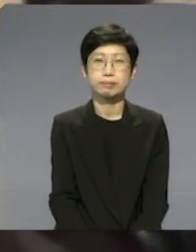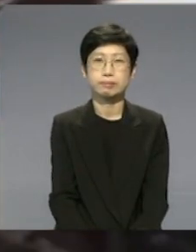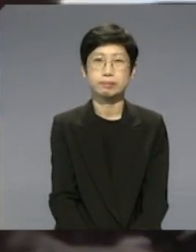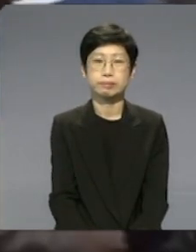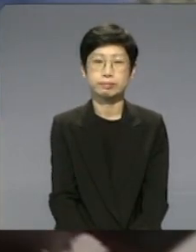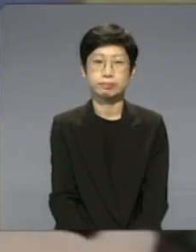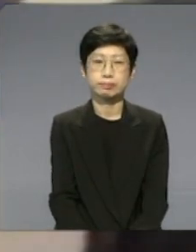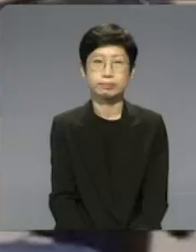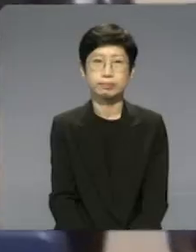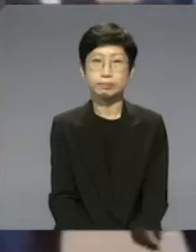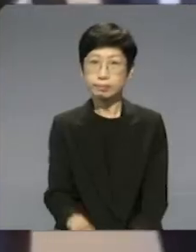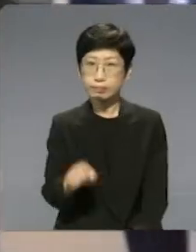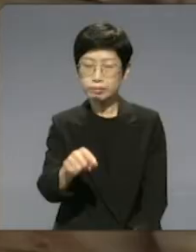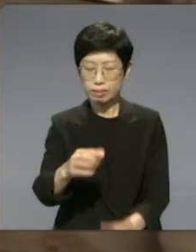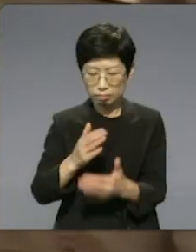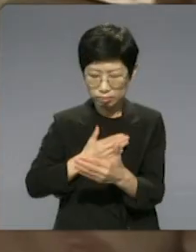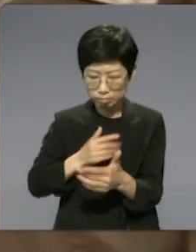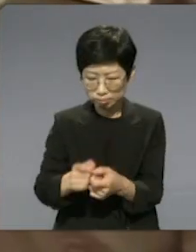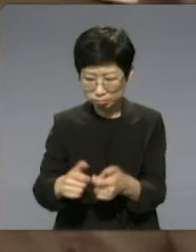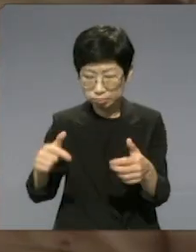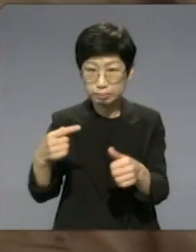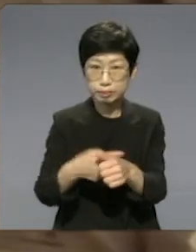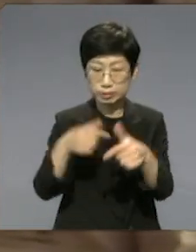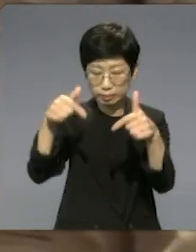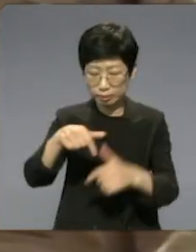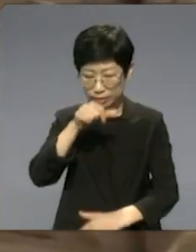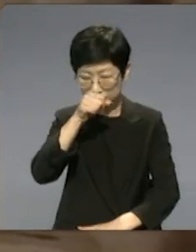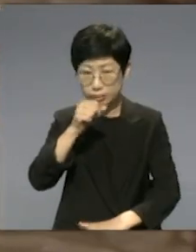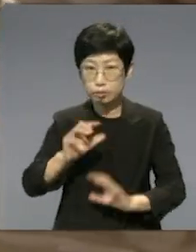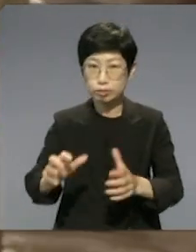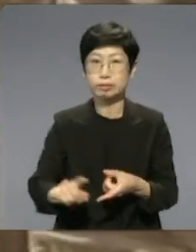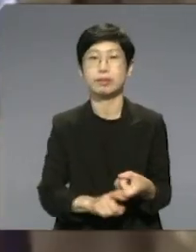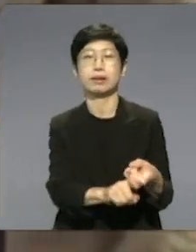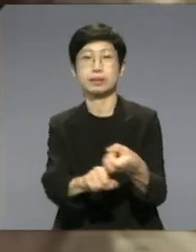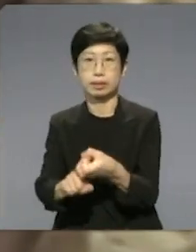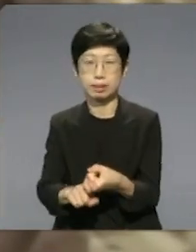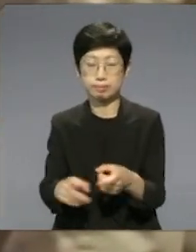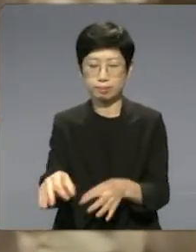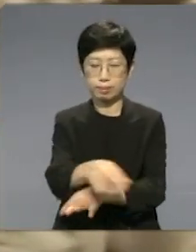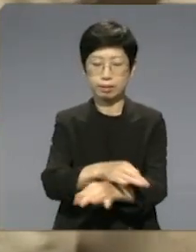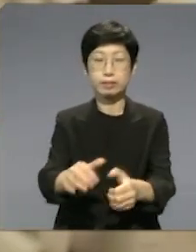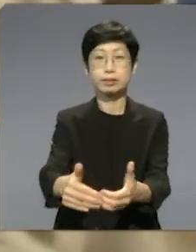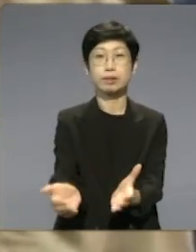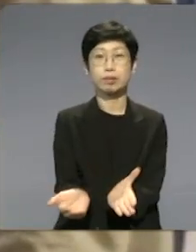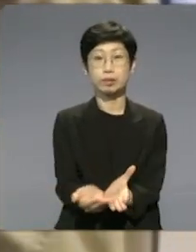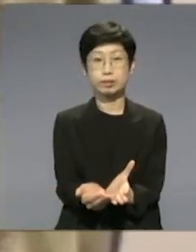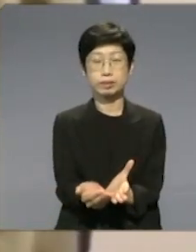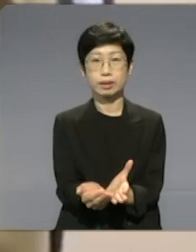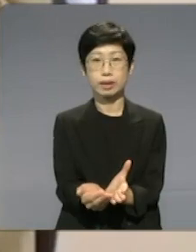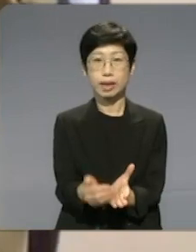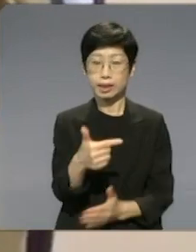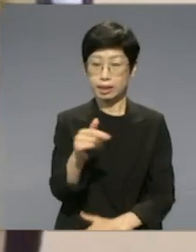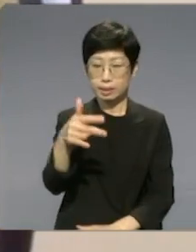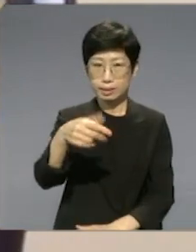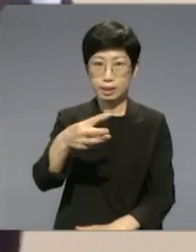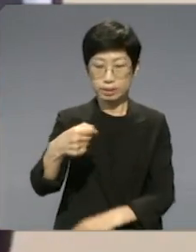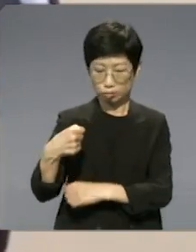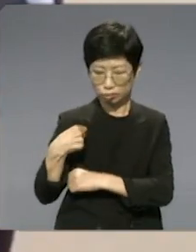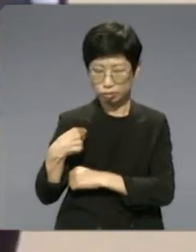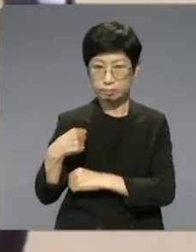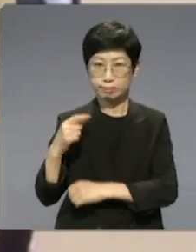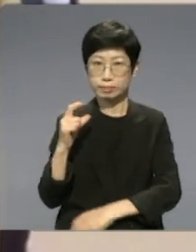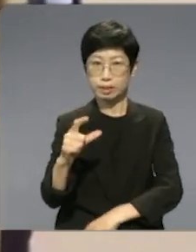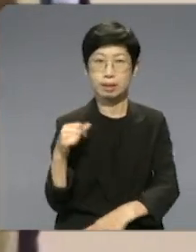destabilization. 니제르의 불안이 커지자 서아프리카 국가연합체인 서아프리카 경제공동체는 니제르 군부에 강한